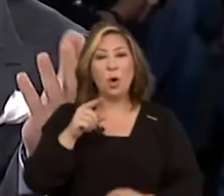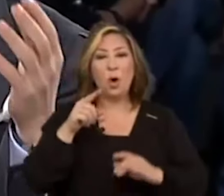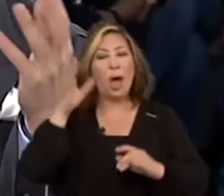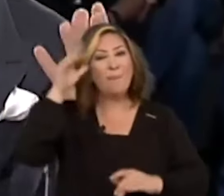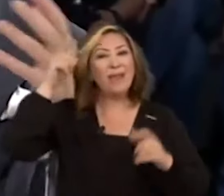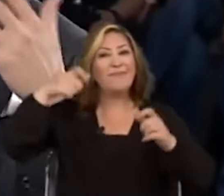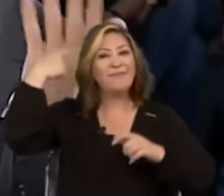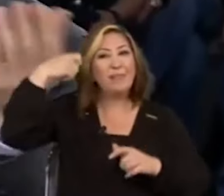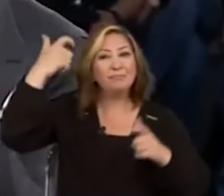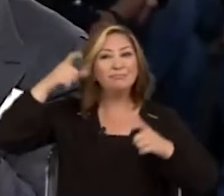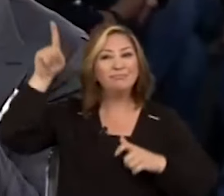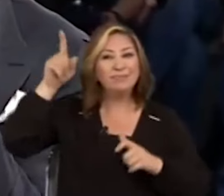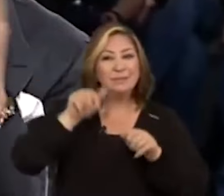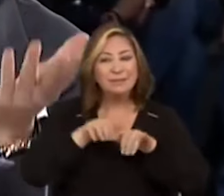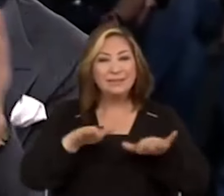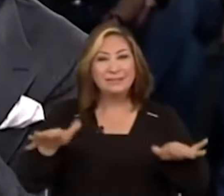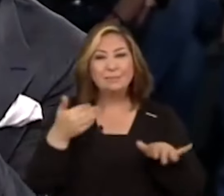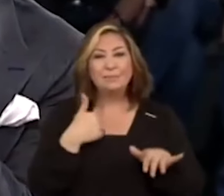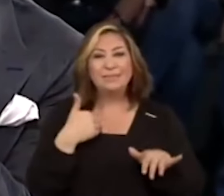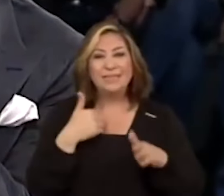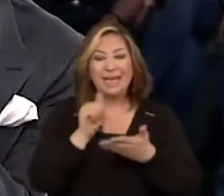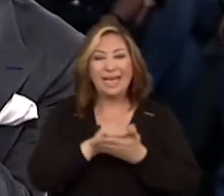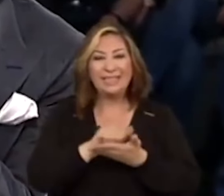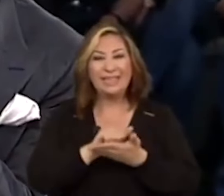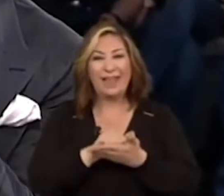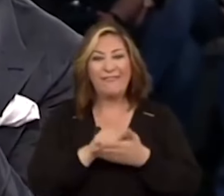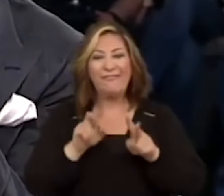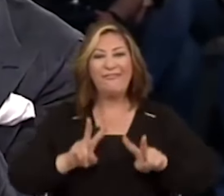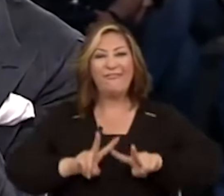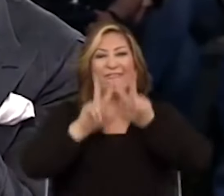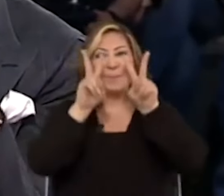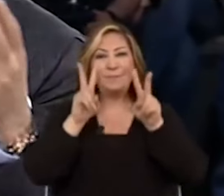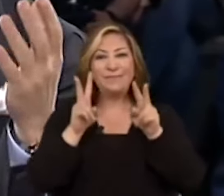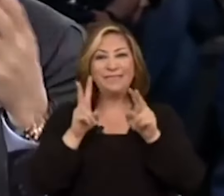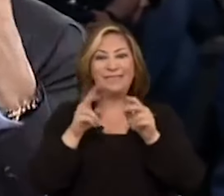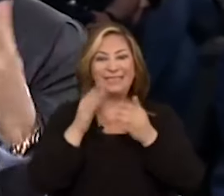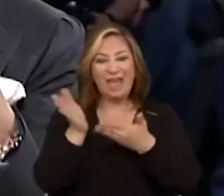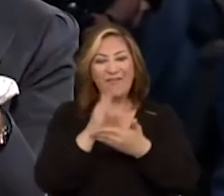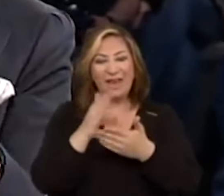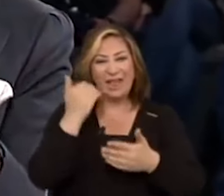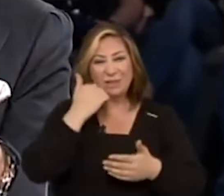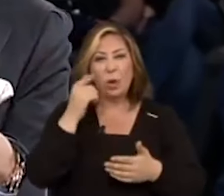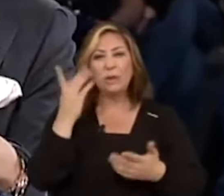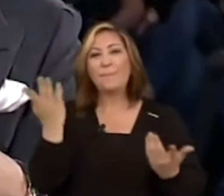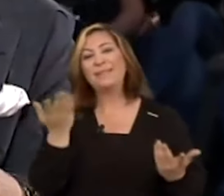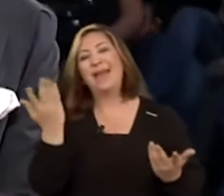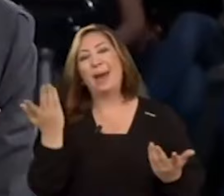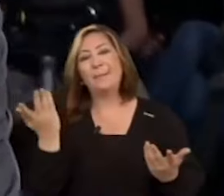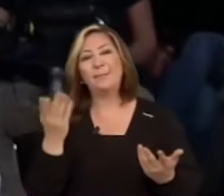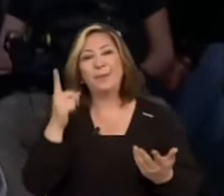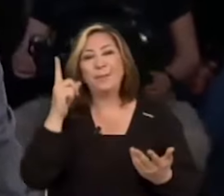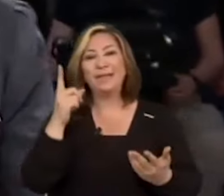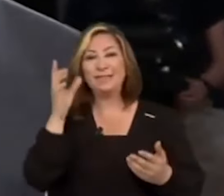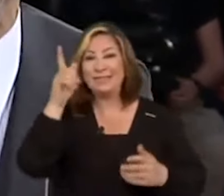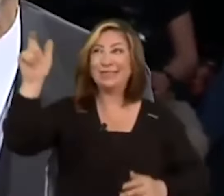da yaygınlaşan hani biz de efendim gazetelerin web sayfalarının yalancısıyız. Orada böyle mesela işte